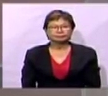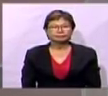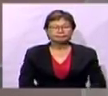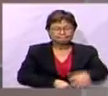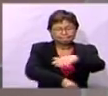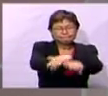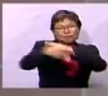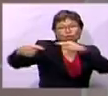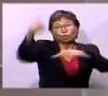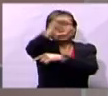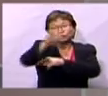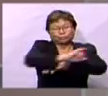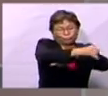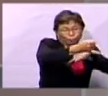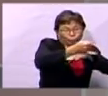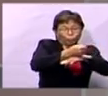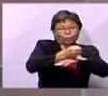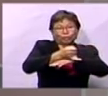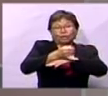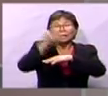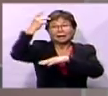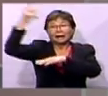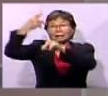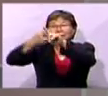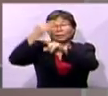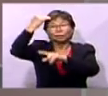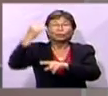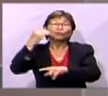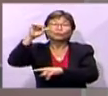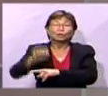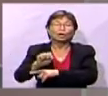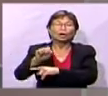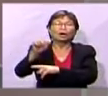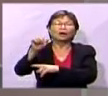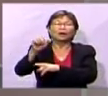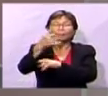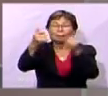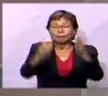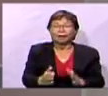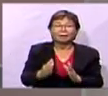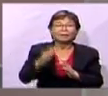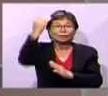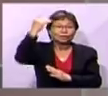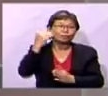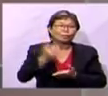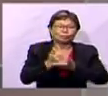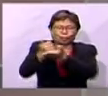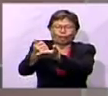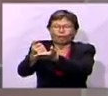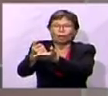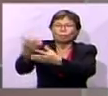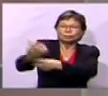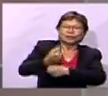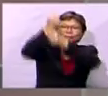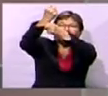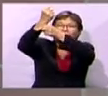Bola sepak Liga Super, import The Red Warriors dari Korea Selatan Do Dong Yoon melakar hat-trick untuk membantu Kelantan mencatat